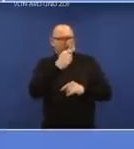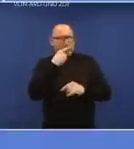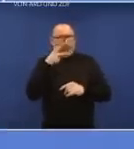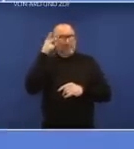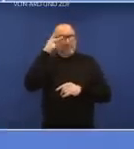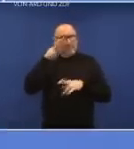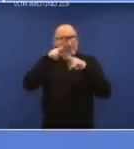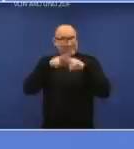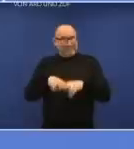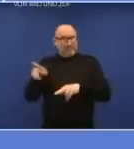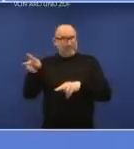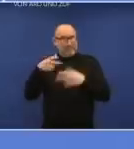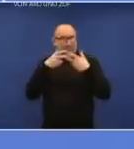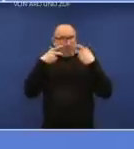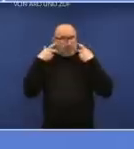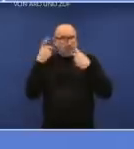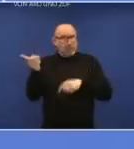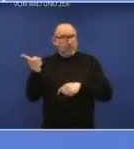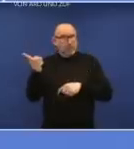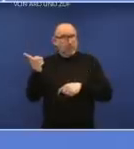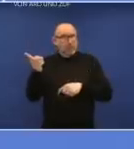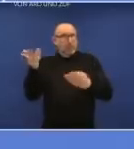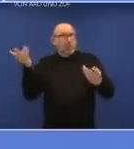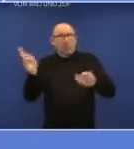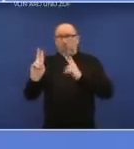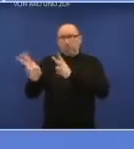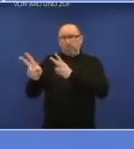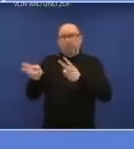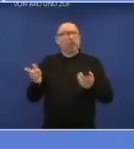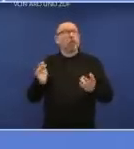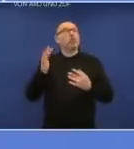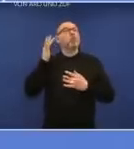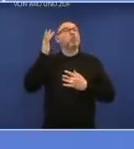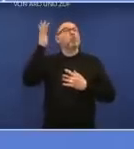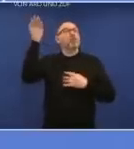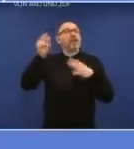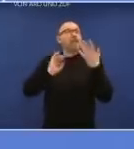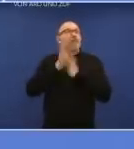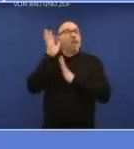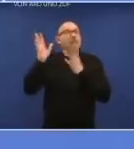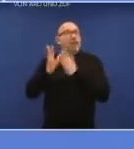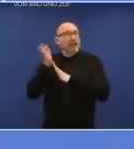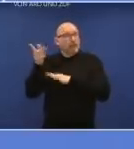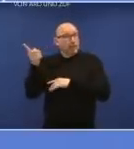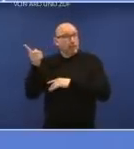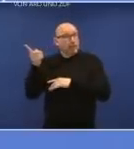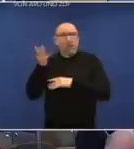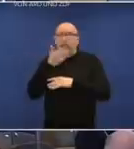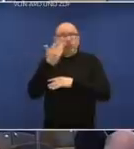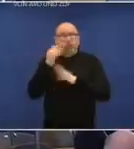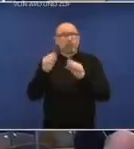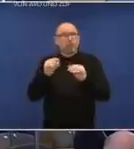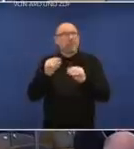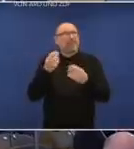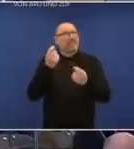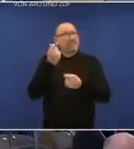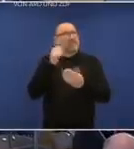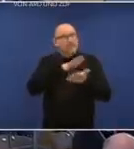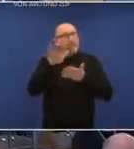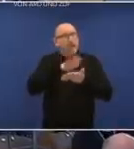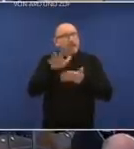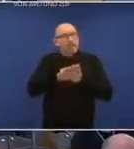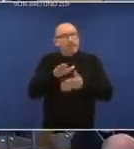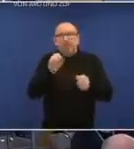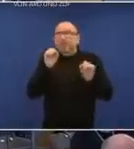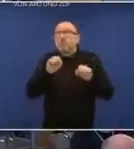nationalen Reserve sind, eventuell dem Dasein fristen, dann irgendwann in der Müllverbrennung zu landen und gar nicht mehr eingesetzt zu werden, dass da ordentlich Geld verbrannt worden ist? Kann das